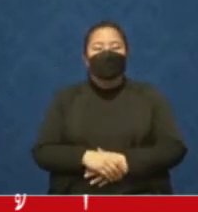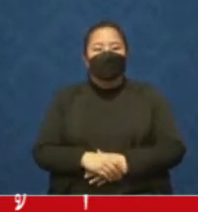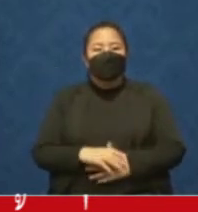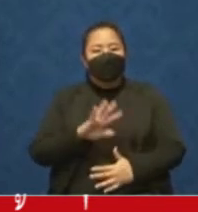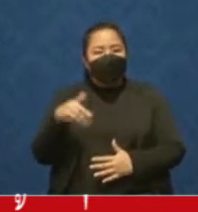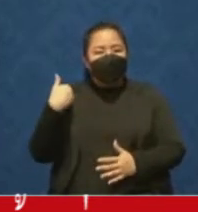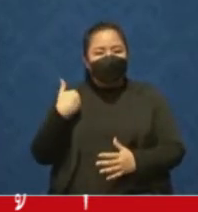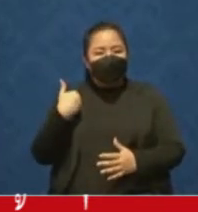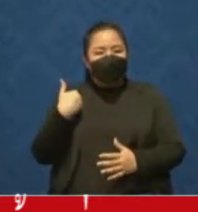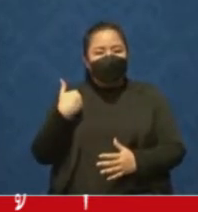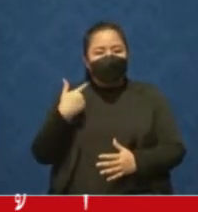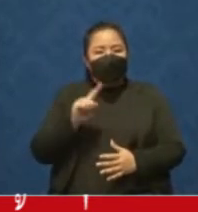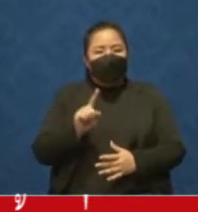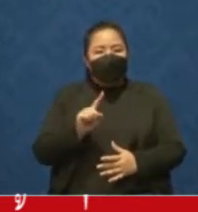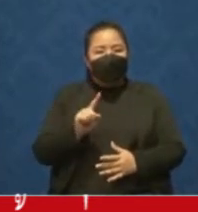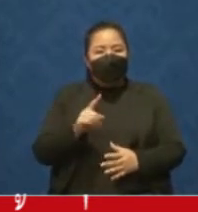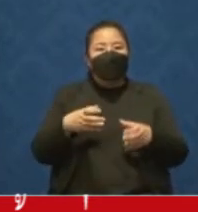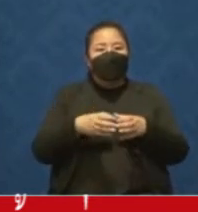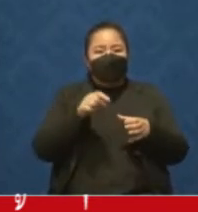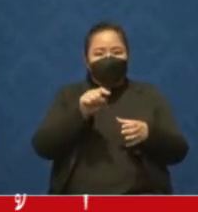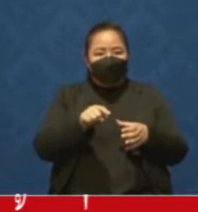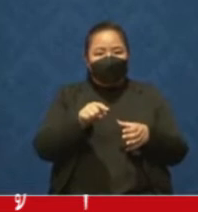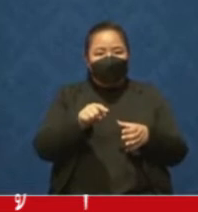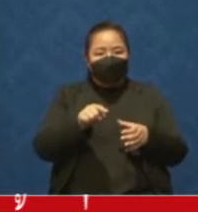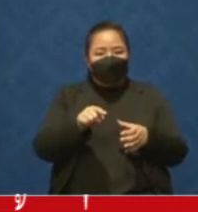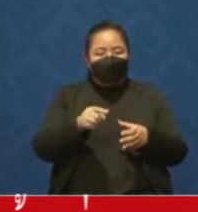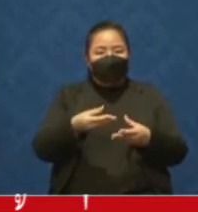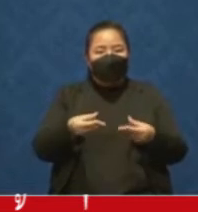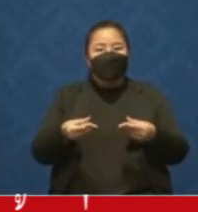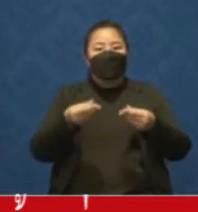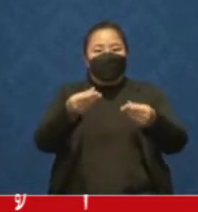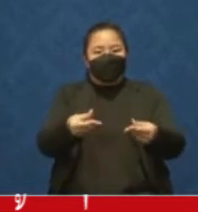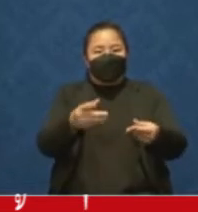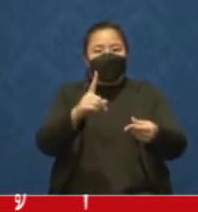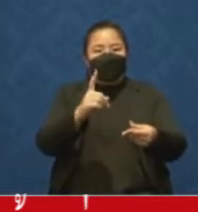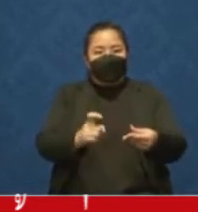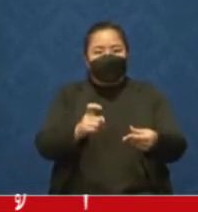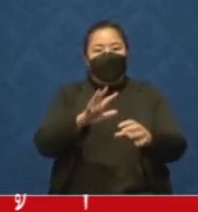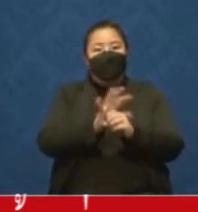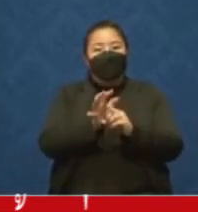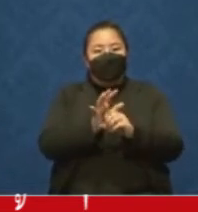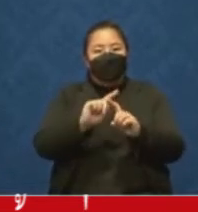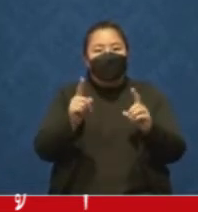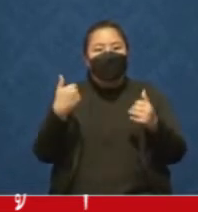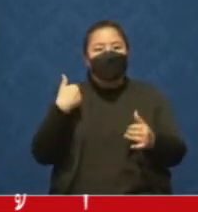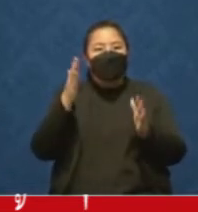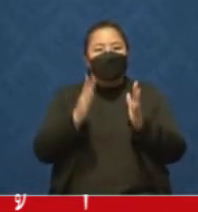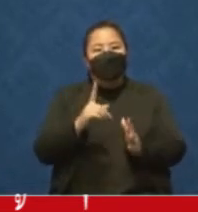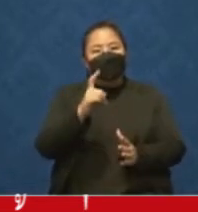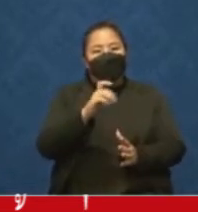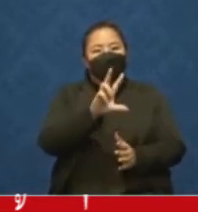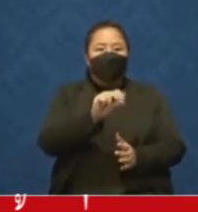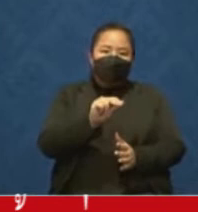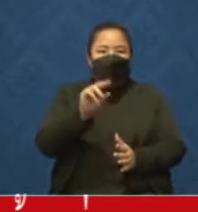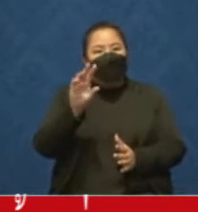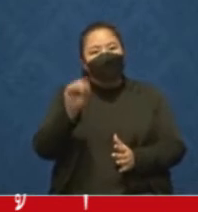ไม่ถูกรายงานเป็นผู้ตดเชื้อโควิดรายงานคนตายจงอยู่ที่วันละ 20-30 คนนี่